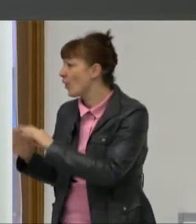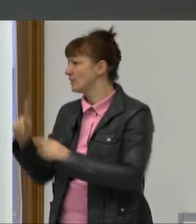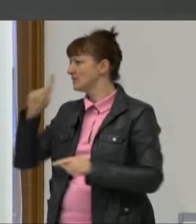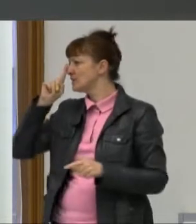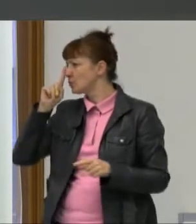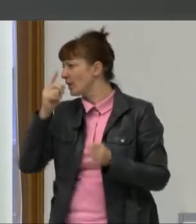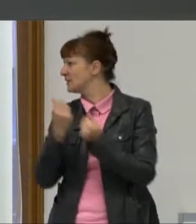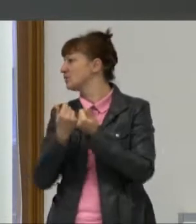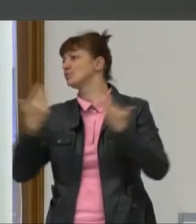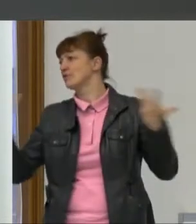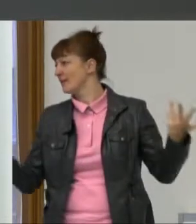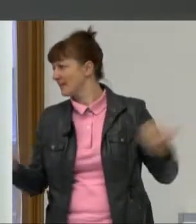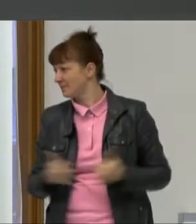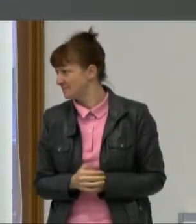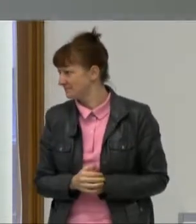und so weiter.